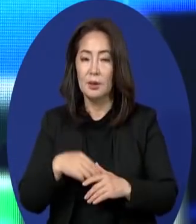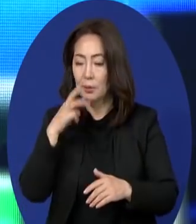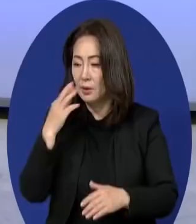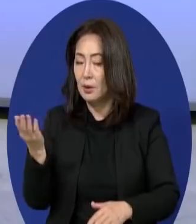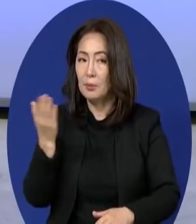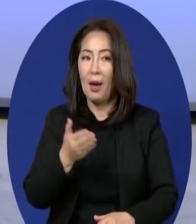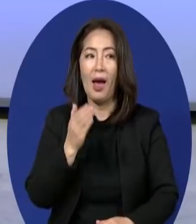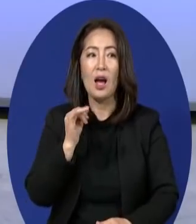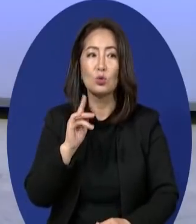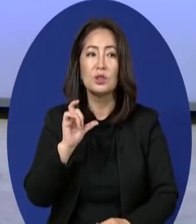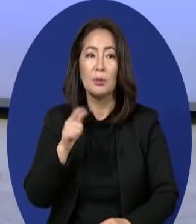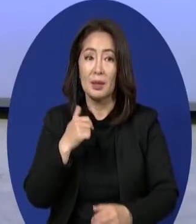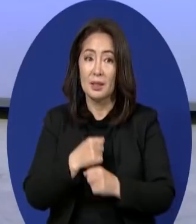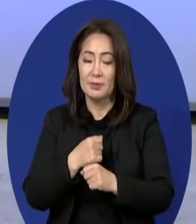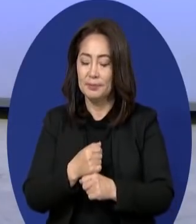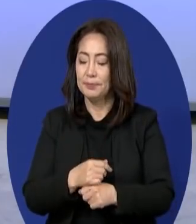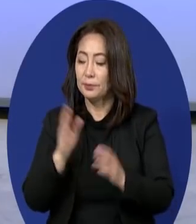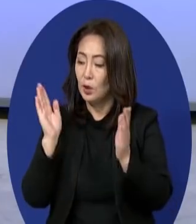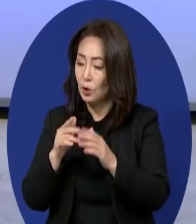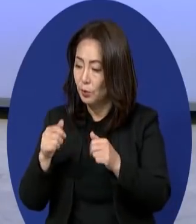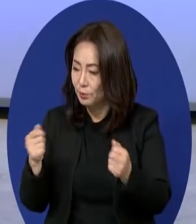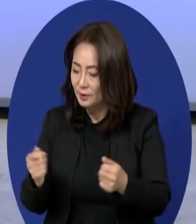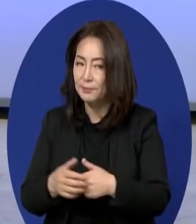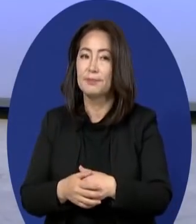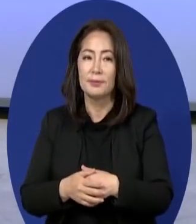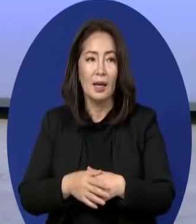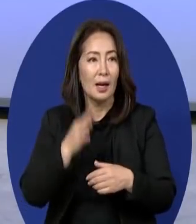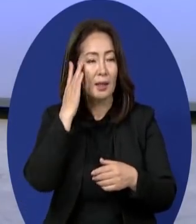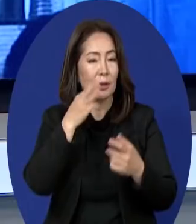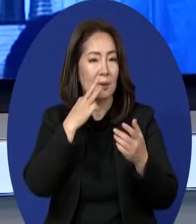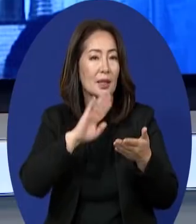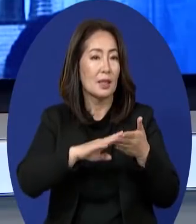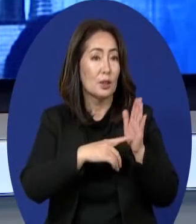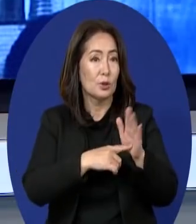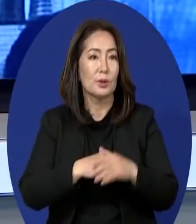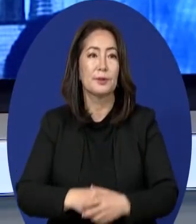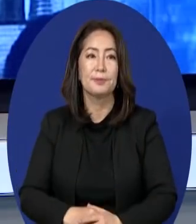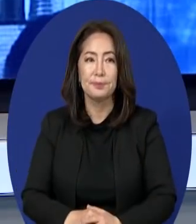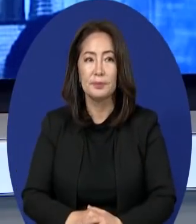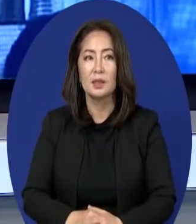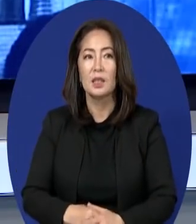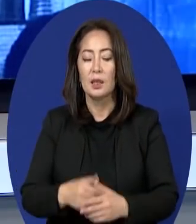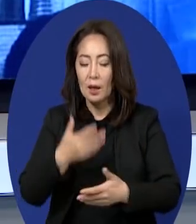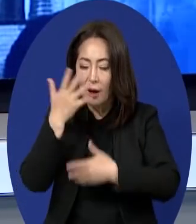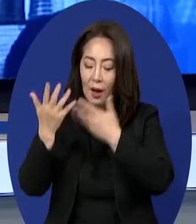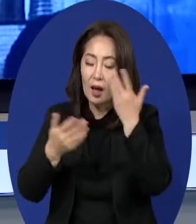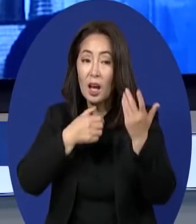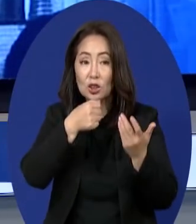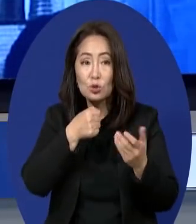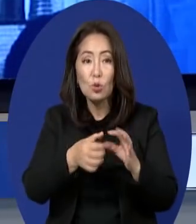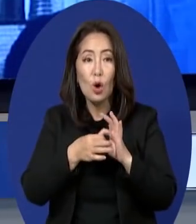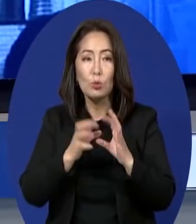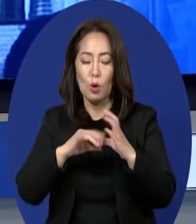төрөхээр томч ариун чимэг студиуд ажиллаж байна. Орой мэдүргэ. Орой мэдүргэ. Одоо мэдээ танилцуулъя. За 90 сурвалжлах сэтгүүлчдийн олон